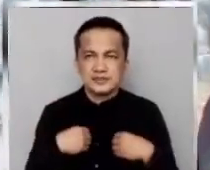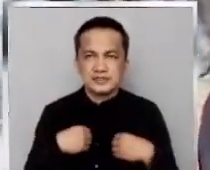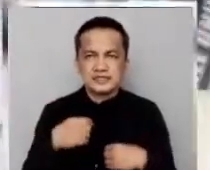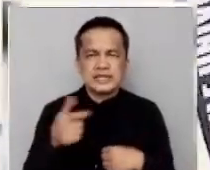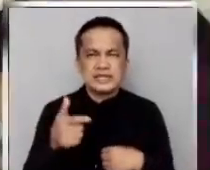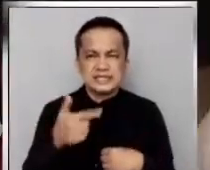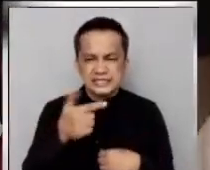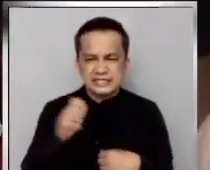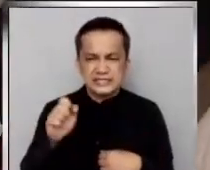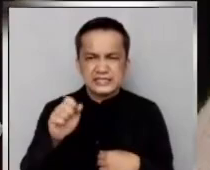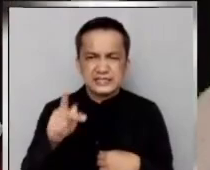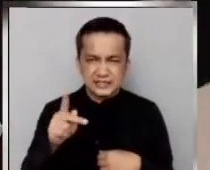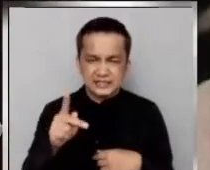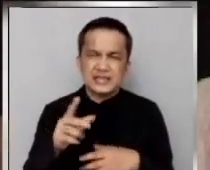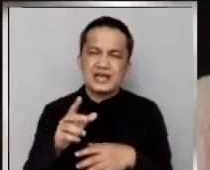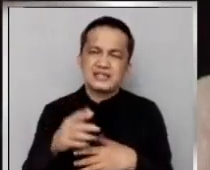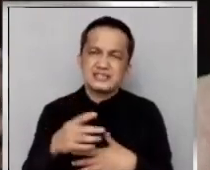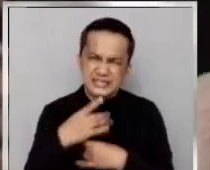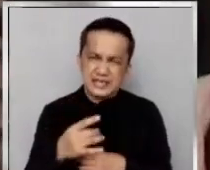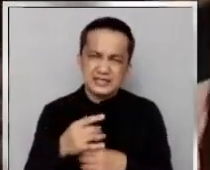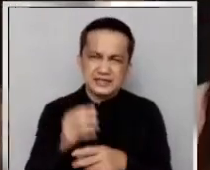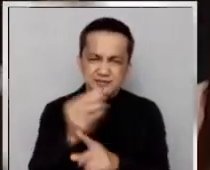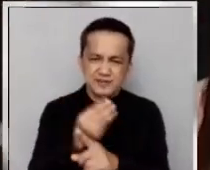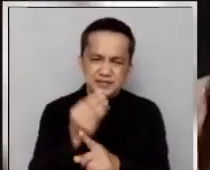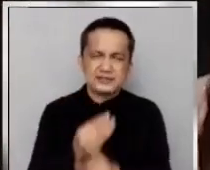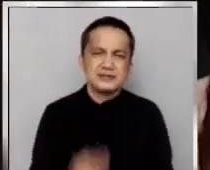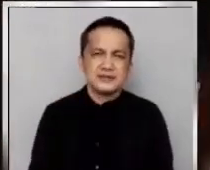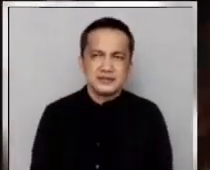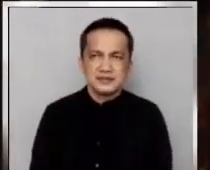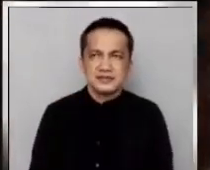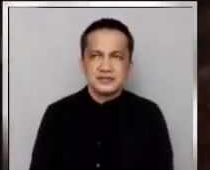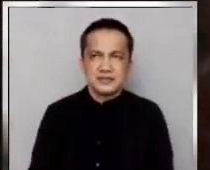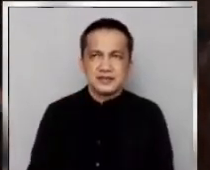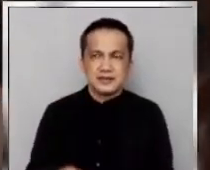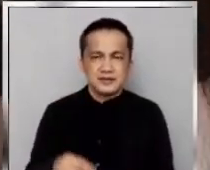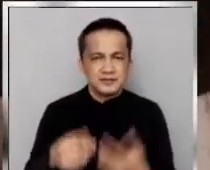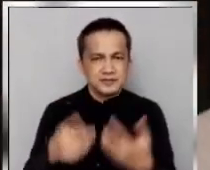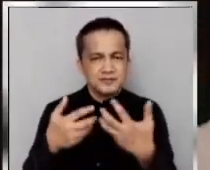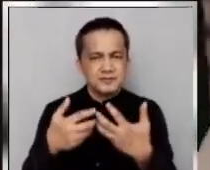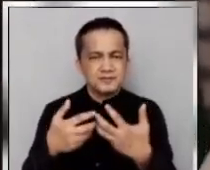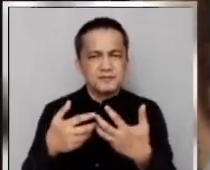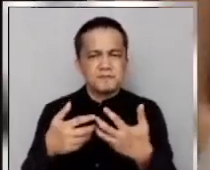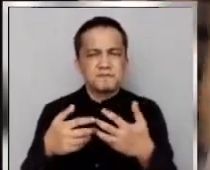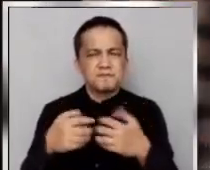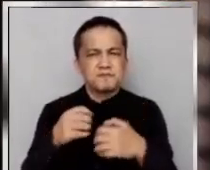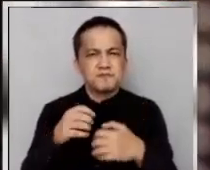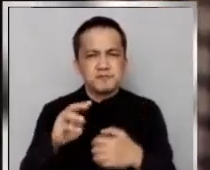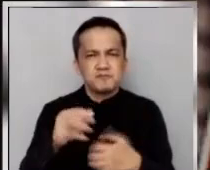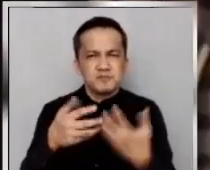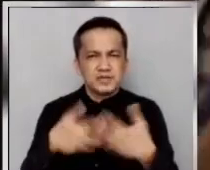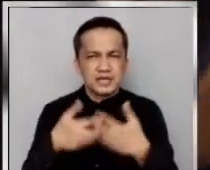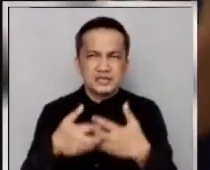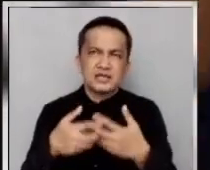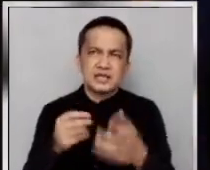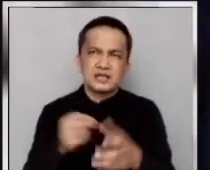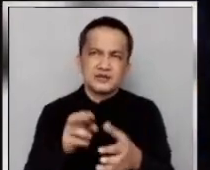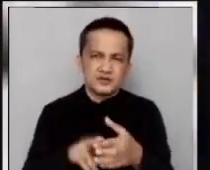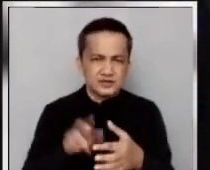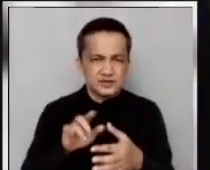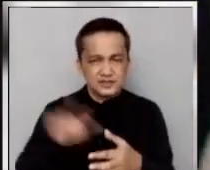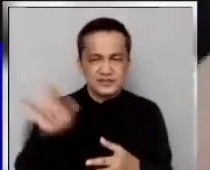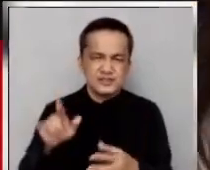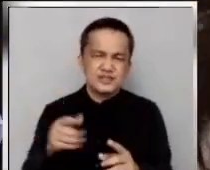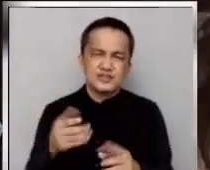math. Either mechanical or aeronautics. Kasi yun po talaga mga gusto ko. Especially sa